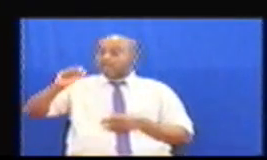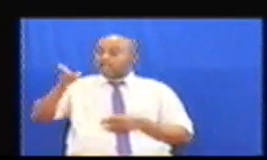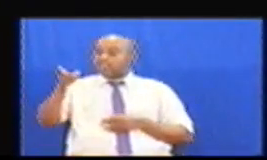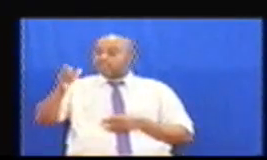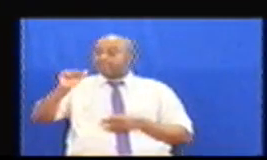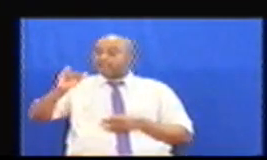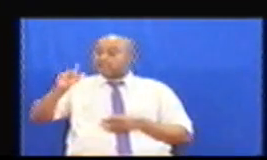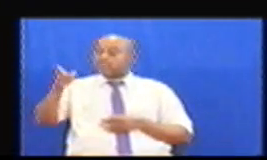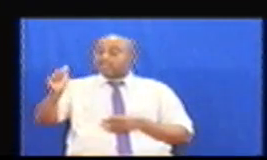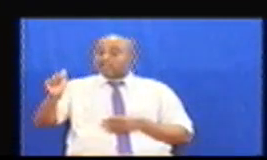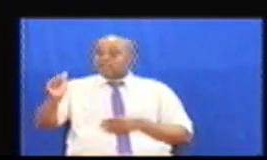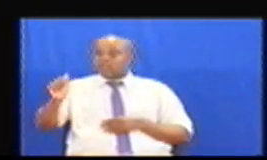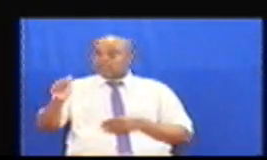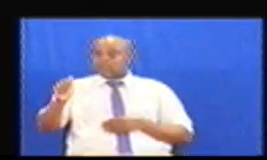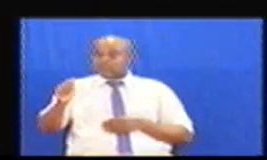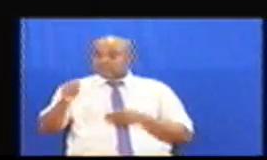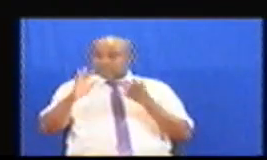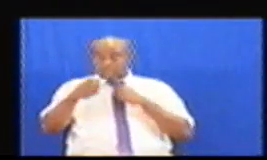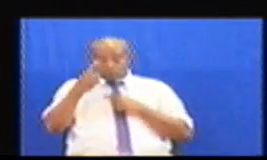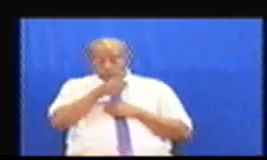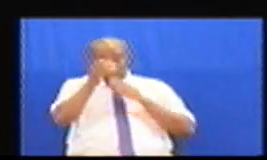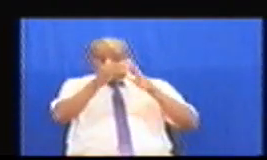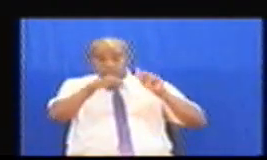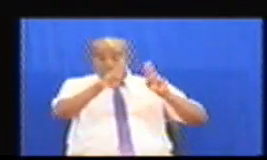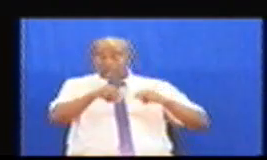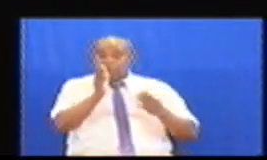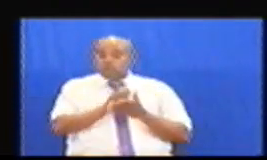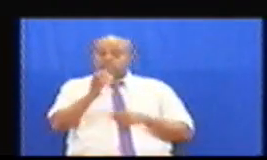kwa kweli mawaziri wote watatu wameshiriki vizuri sana.